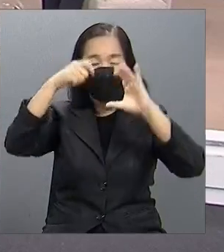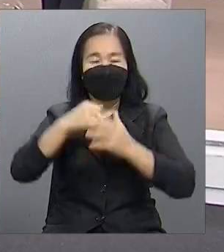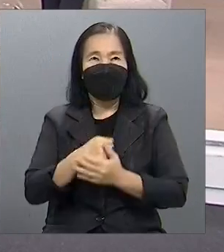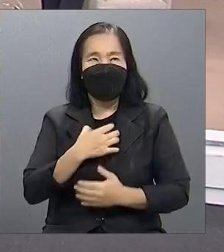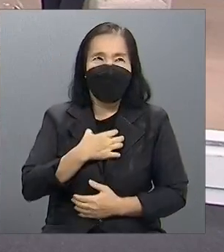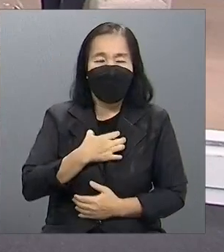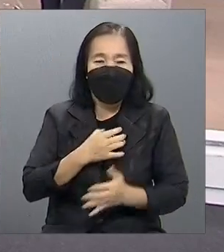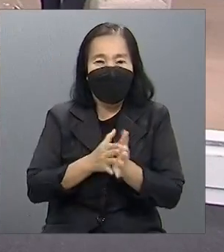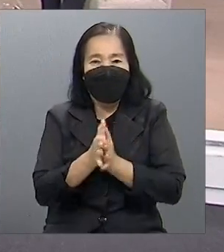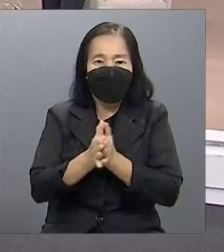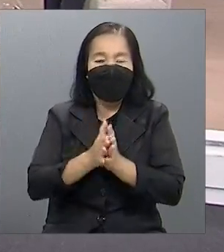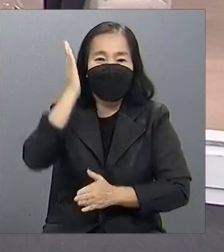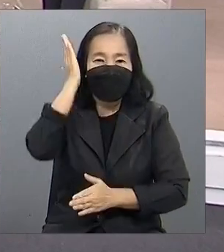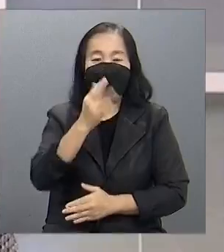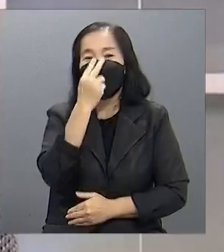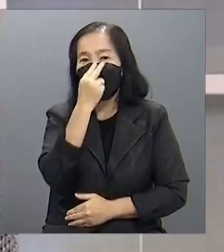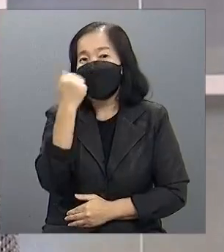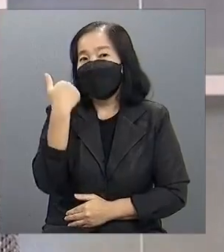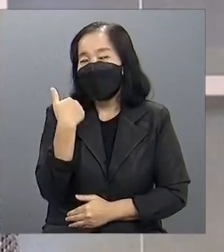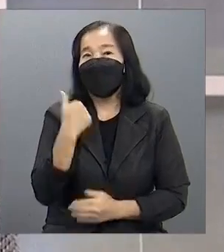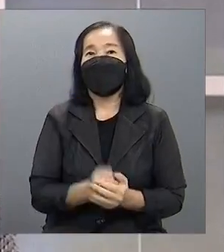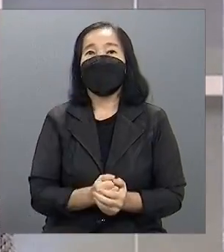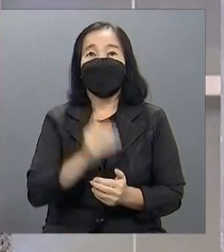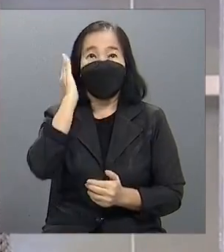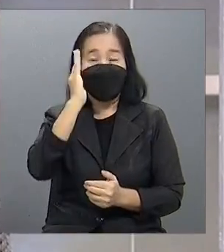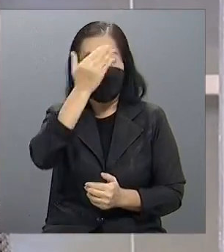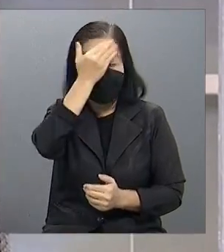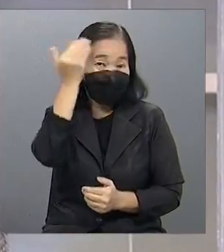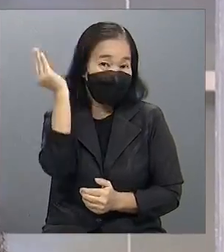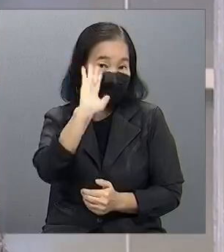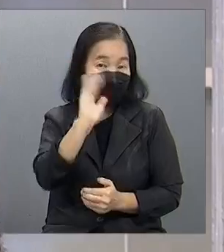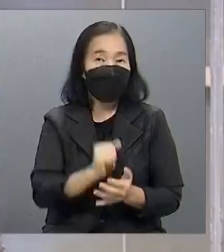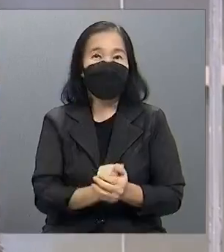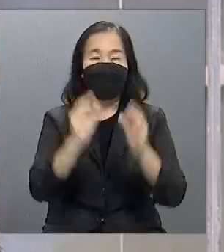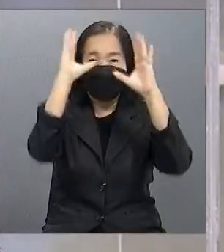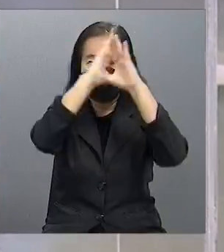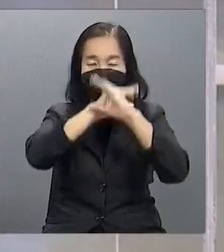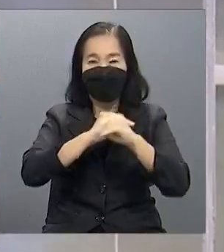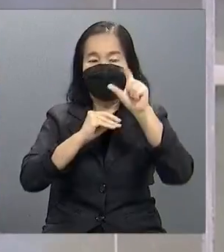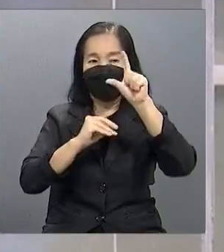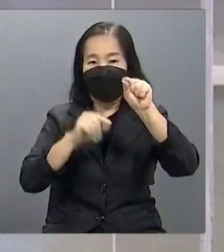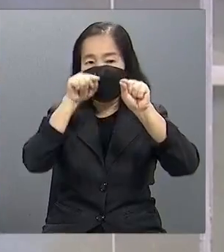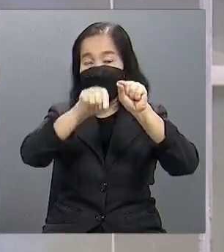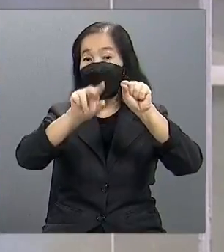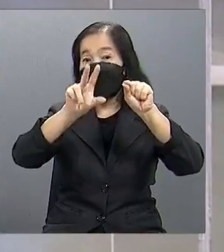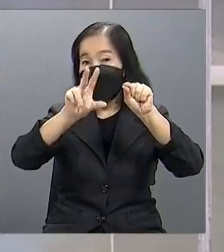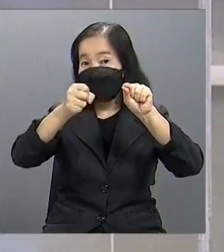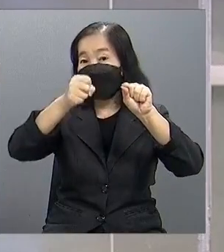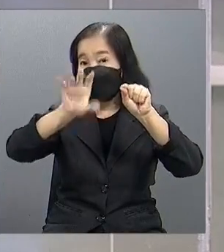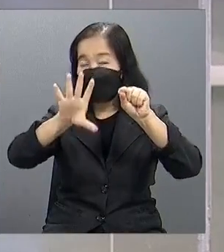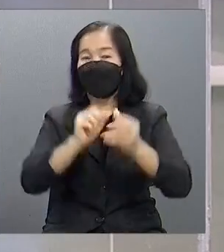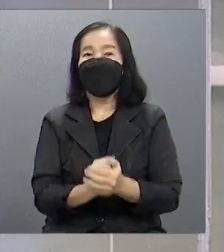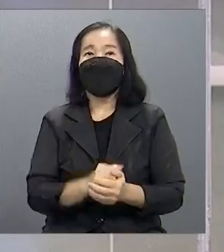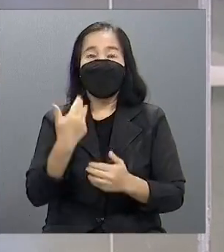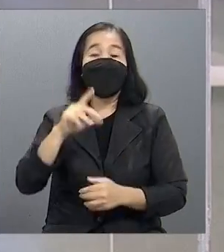ล้วนะคะติดตามกันได้คุณผู้ชมค่ะพรุ่งนี้ตอนแรกหลังข่าวนะคะ20:15 นแล้วก็แอบสปอยนิดนึงว่าในวันศุกร์หน้านะคะ